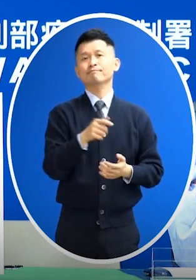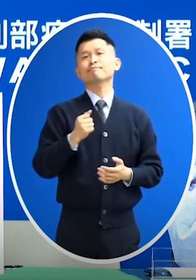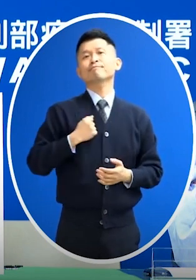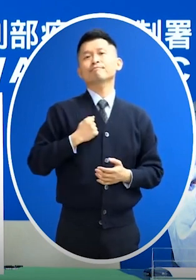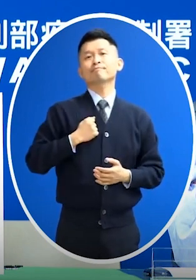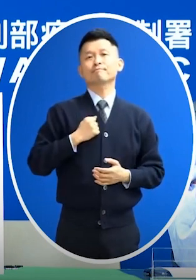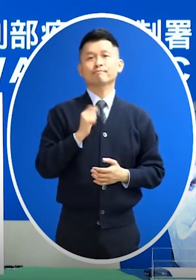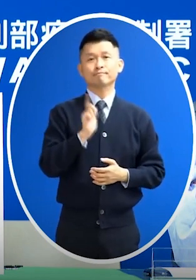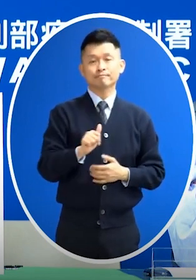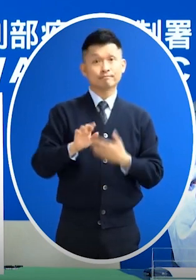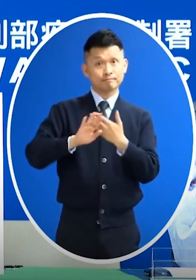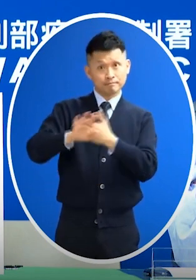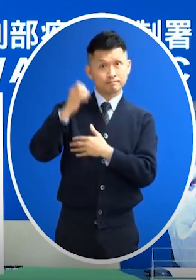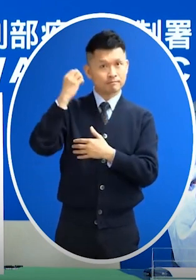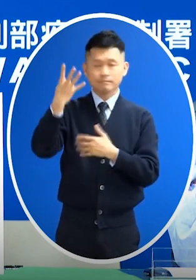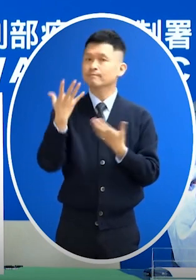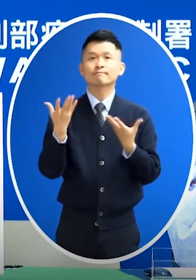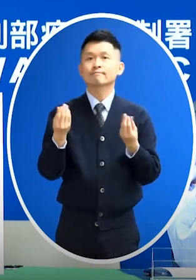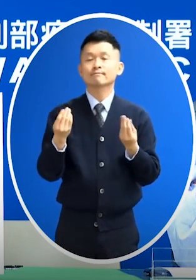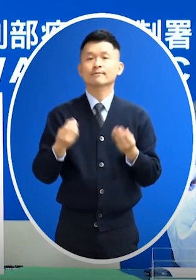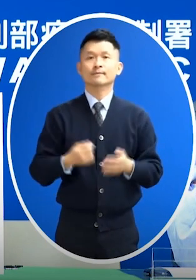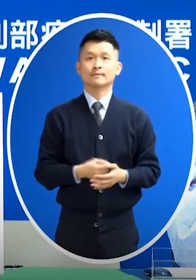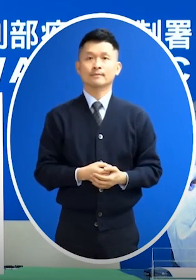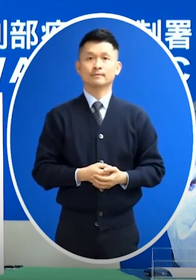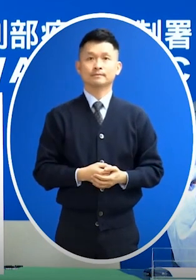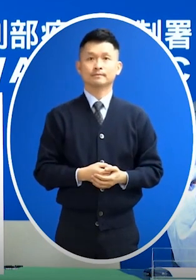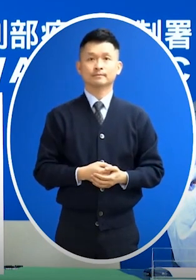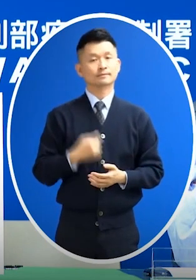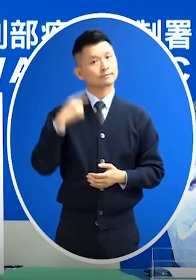并没有侦测到新的这个变异株，所以我想我们